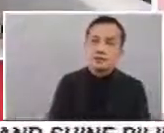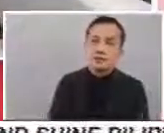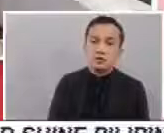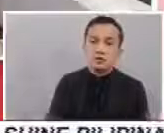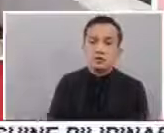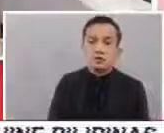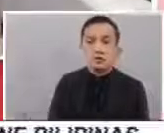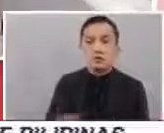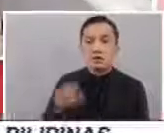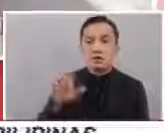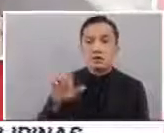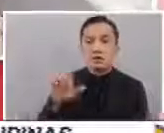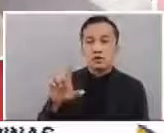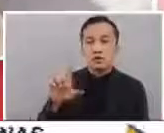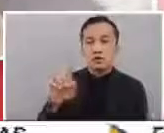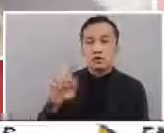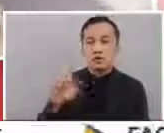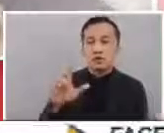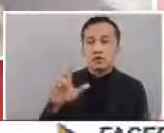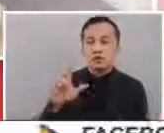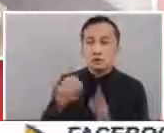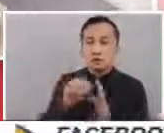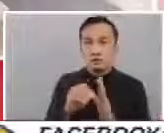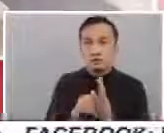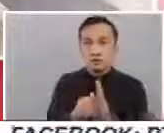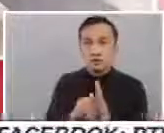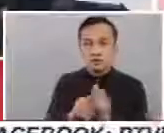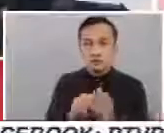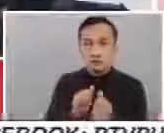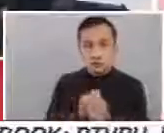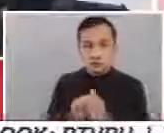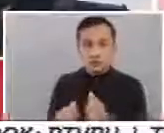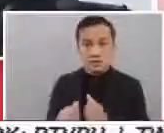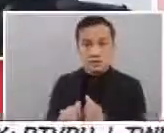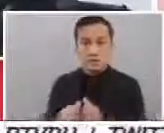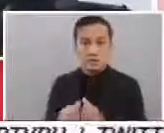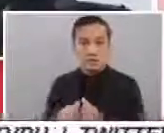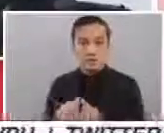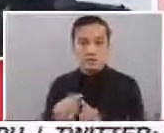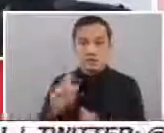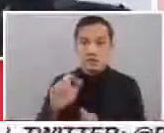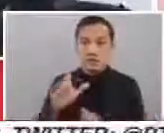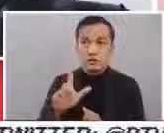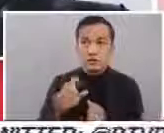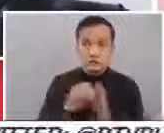mandatory reporting of notifiable disease and events of public health concern.